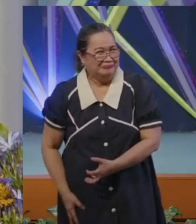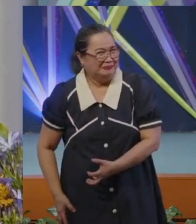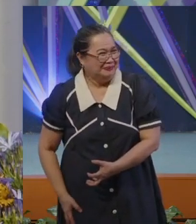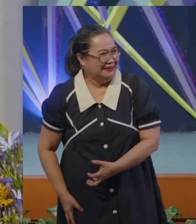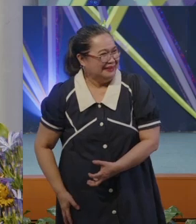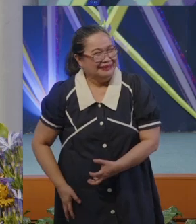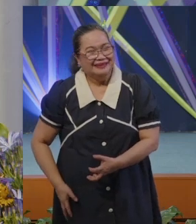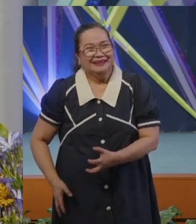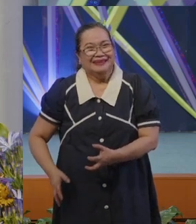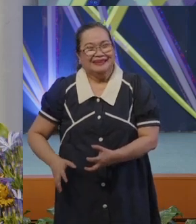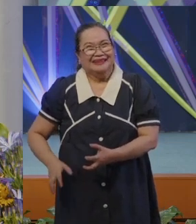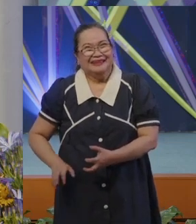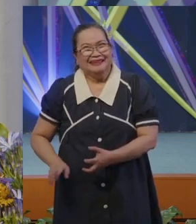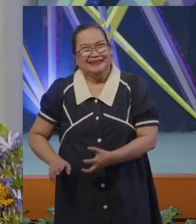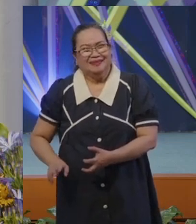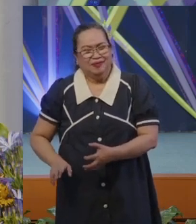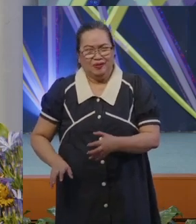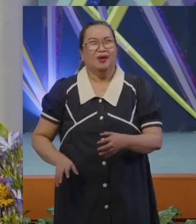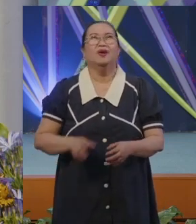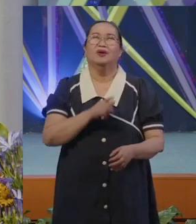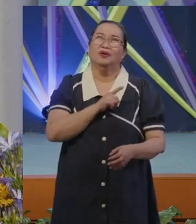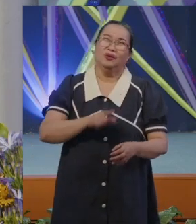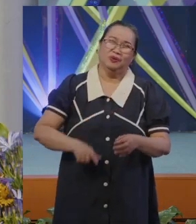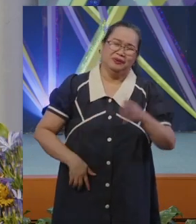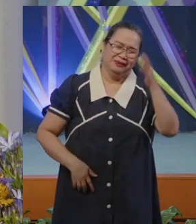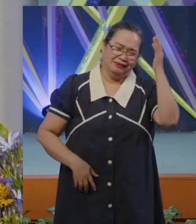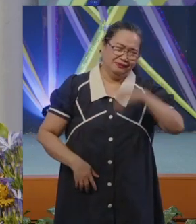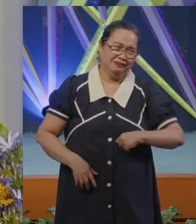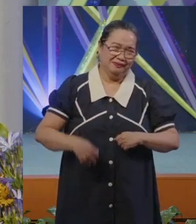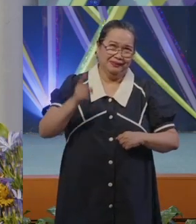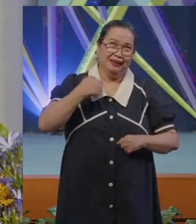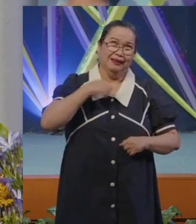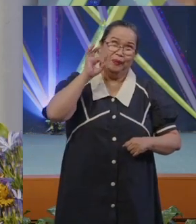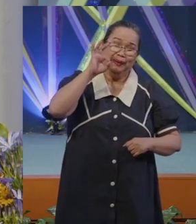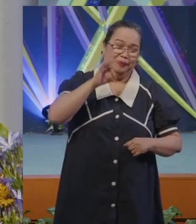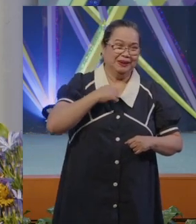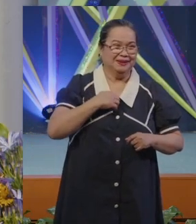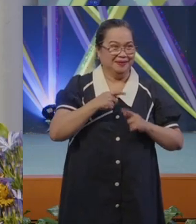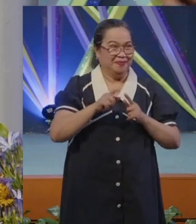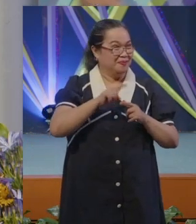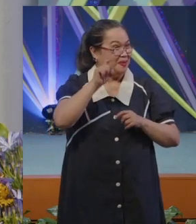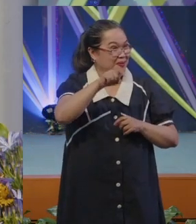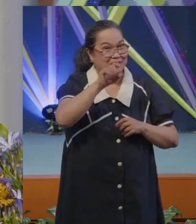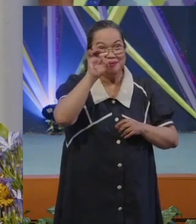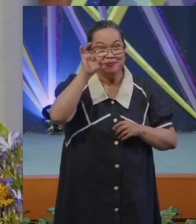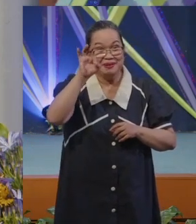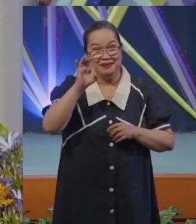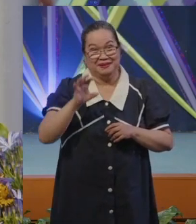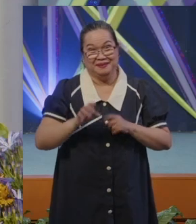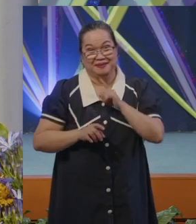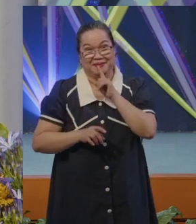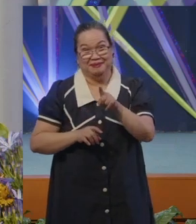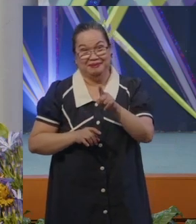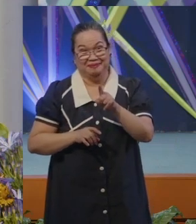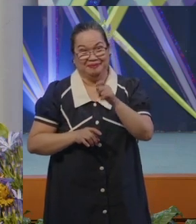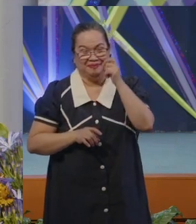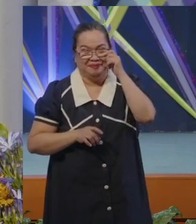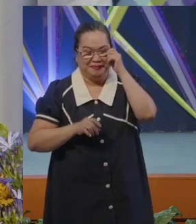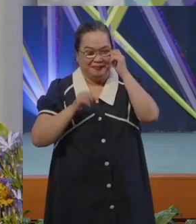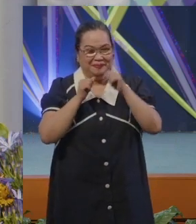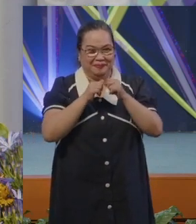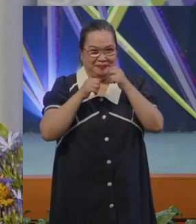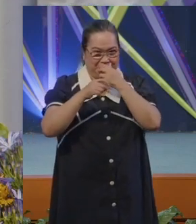Pinulikat po ako dito sa kanan. Sabi ko, Lord, ano ba naman ito? Pero kailangan ko mag-preach, Panginoon. Kaya pumunta